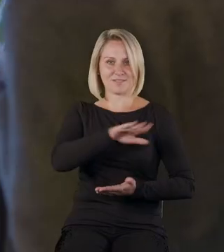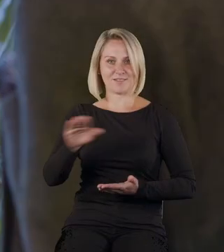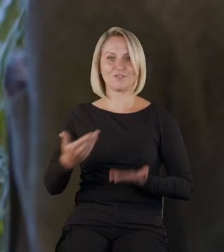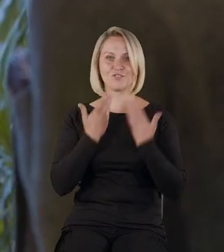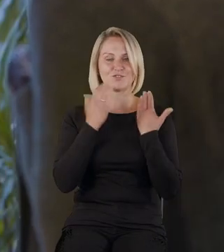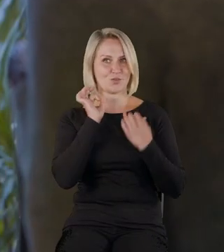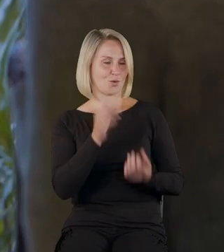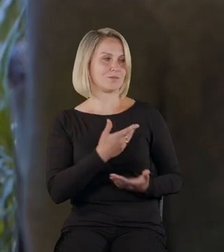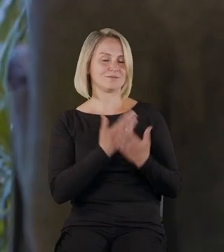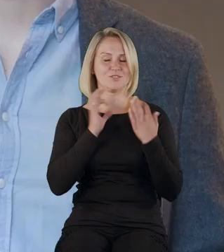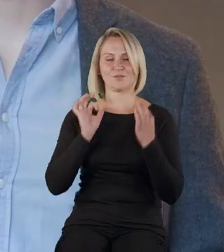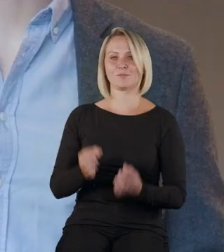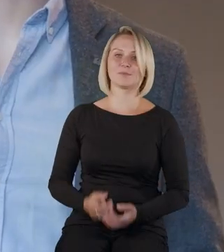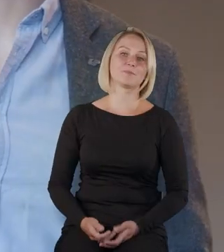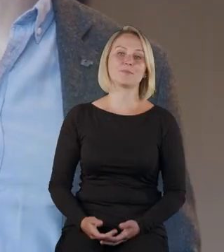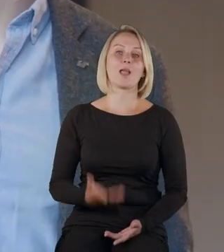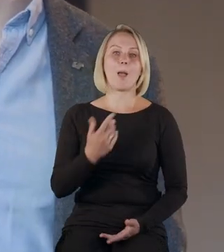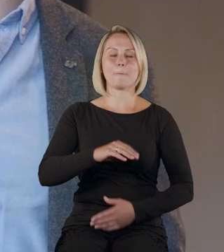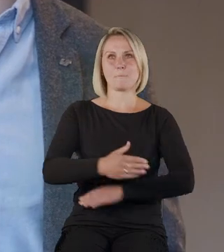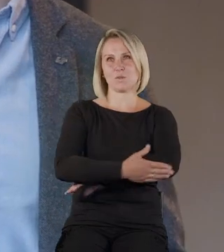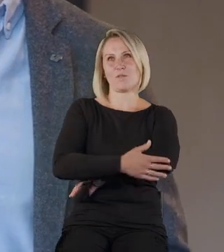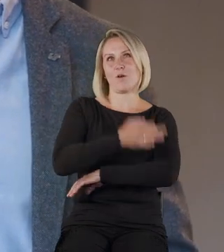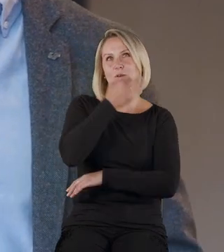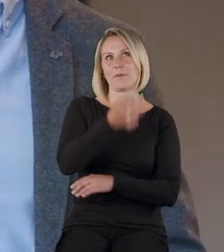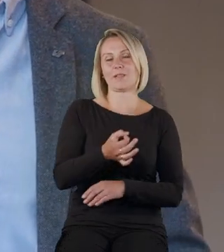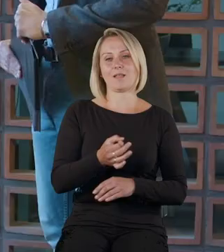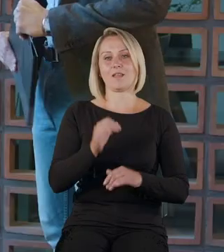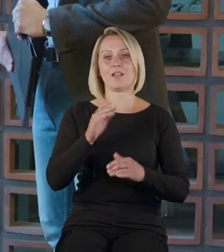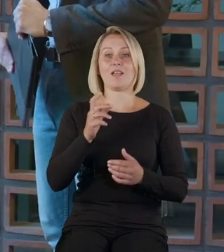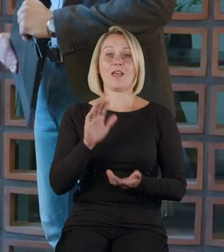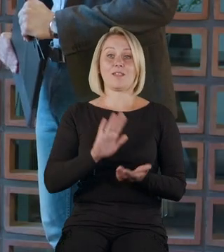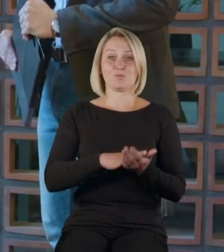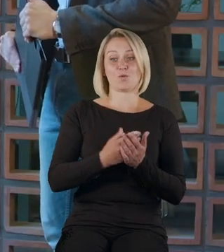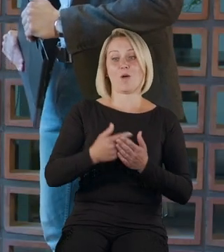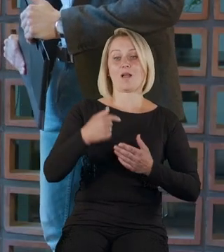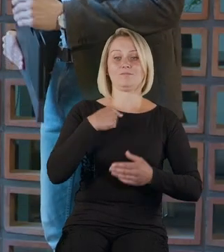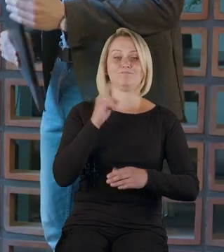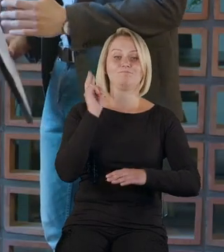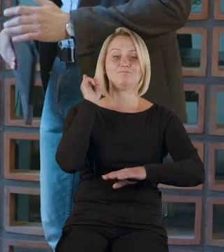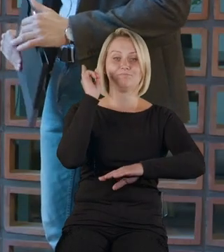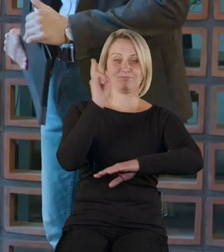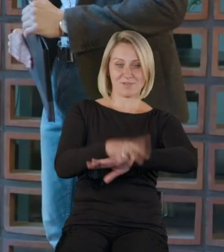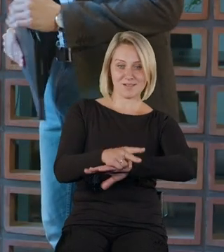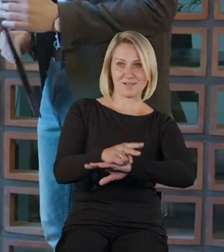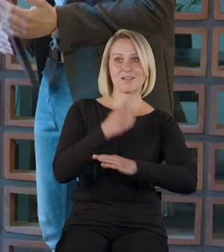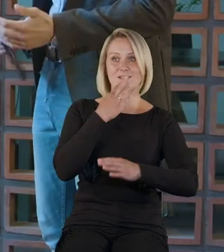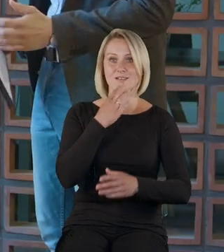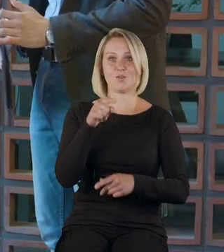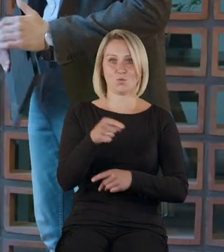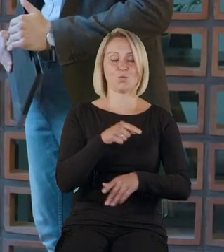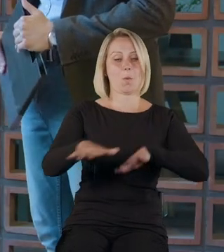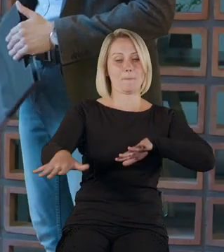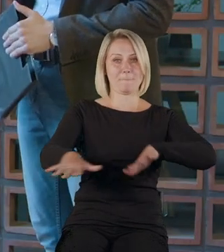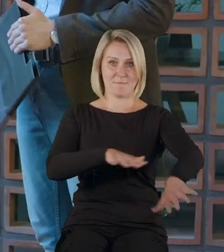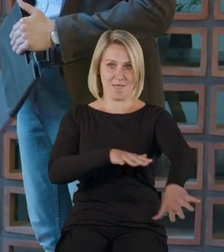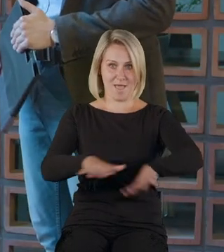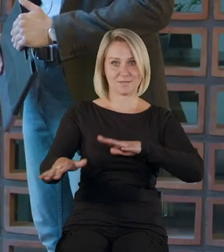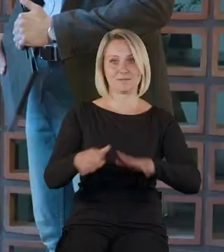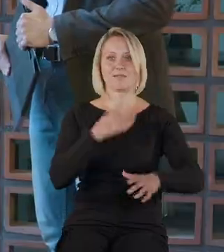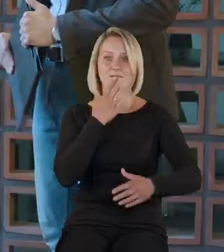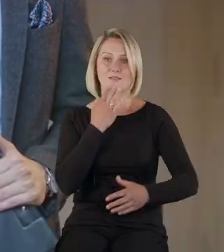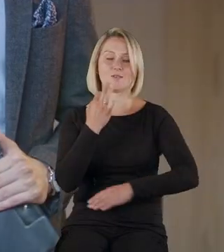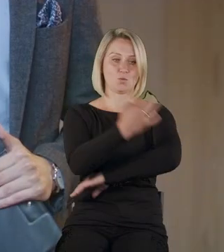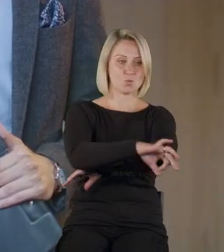Marto. Dzień dobry. Rodzi się takie podstawowe pytanie. Czy student, który zaaplikuje do nas, który będzie już tutaj z nami